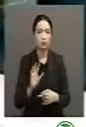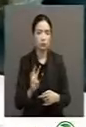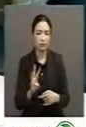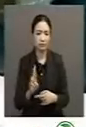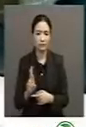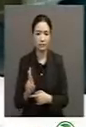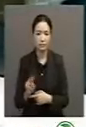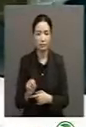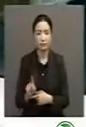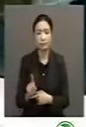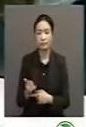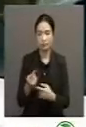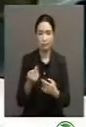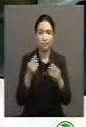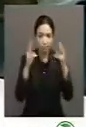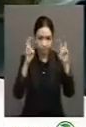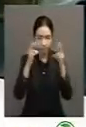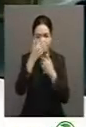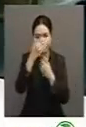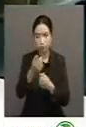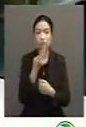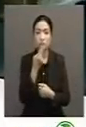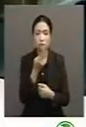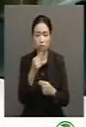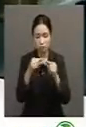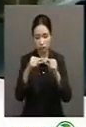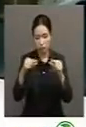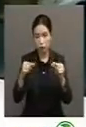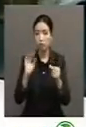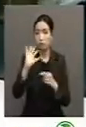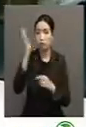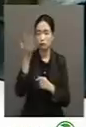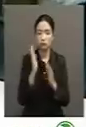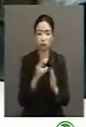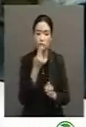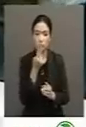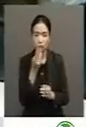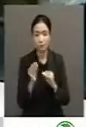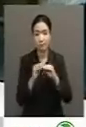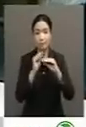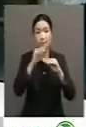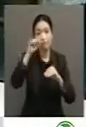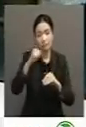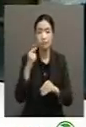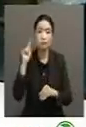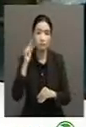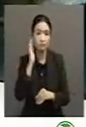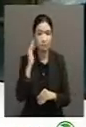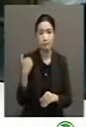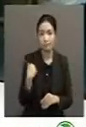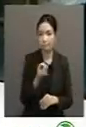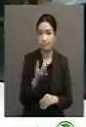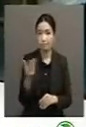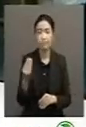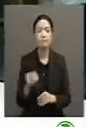วันนี้มีหลากหลายประเด็นน่าสนใจจเลยค่ะถ้าพูดถึงบุหรี่คุณผู้ชมทั่วโลกมีอัตราคนสูบบุหรี่เพิ่มมากขึ้นเรื่อยๆทั้งผู้หญิงแล้วก็ผู้